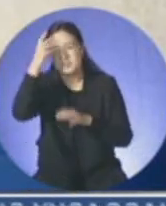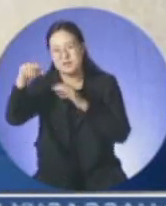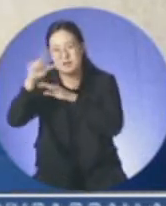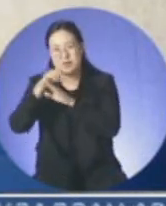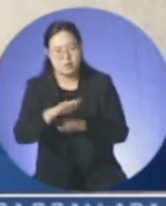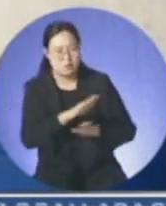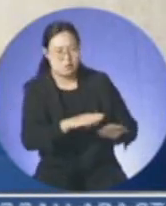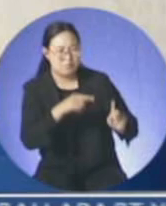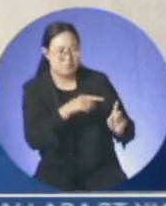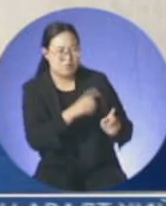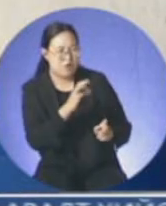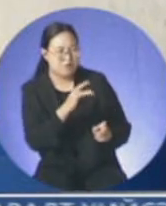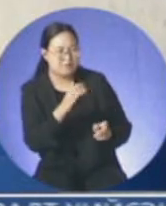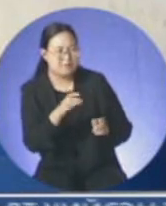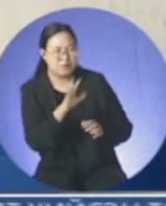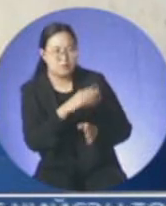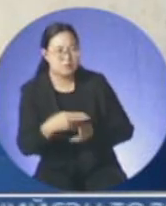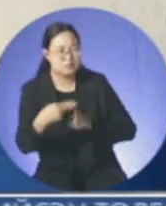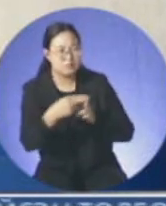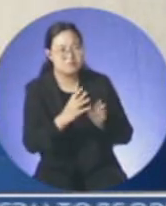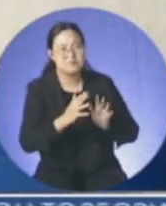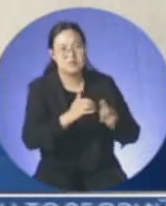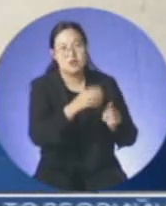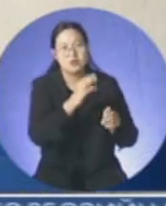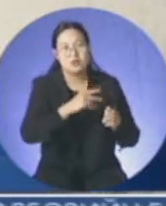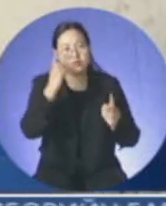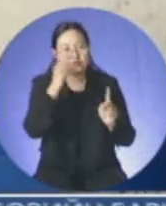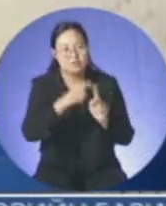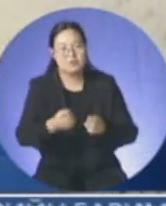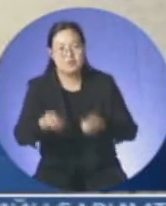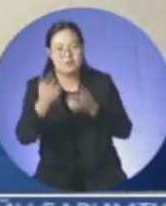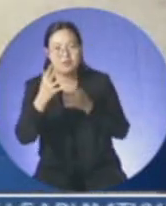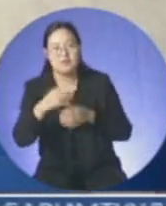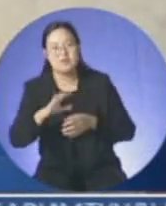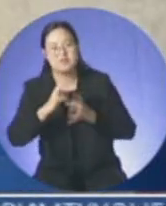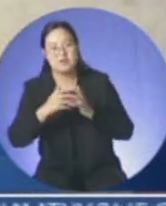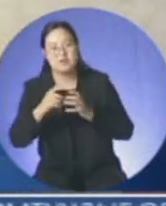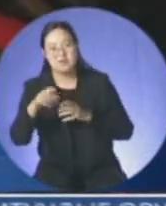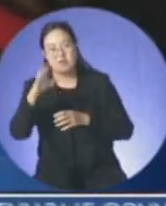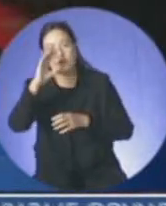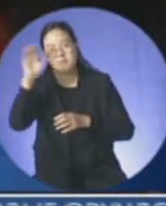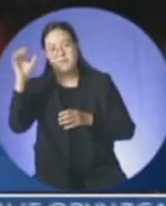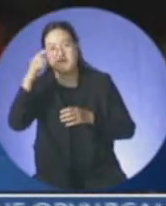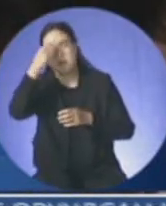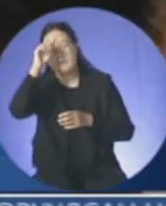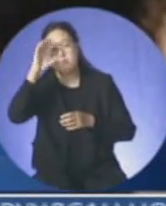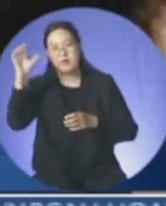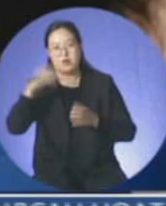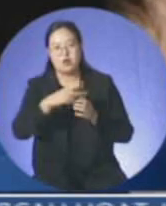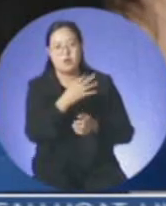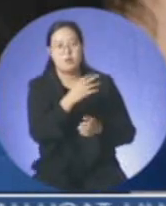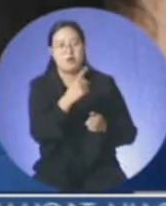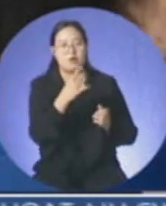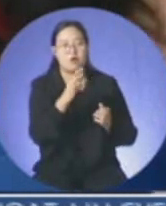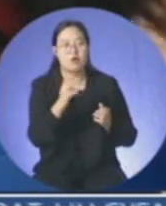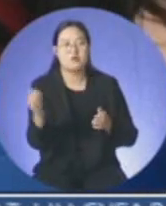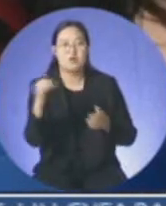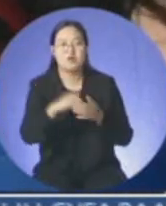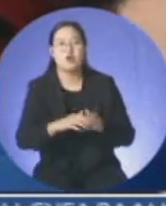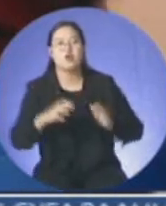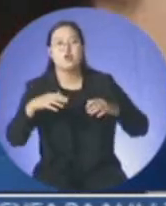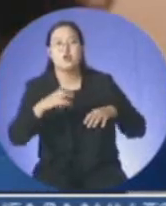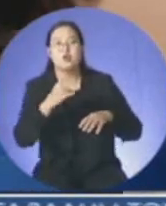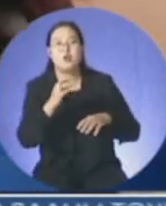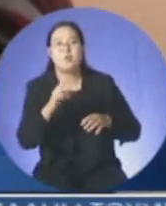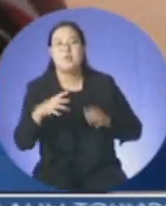хорт хавдрын туслан төлөвлөгийг сайжруулах зорилттойч Дэлхийн эрүүл мэндийн байгууллагын дээрх санаачлал 2021 онд нэгдсэн Номхон далайн баруун